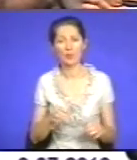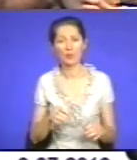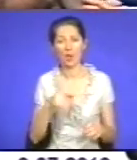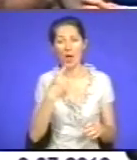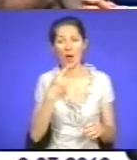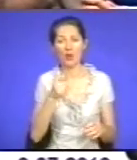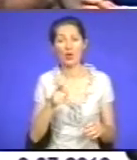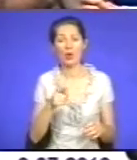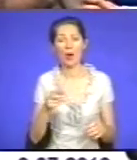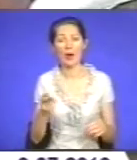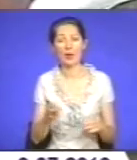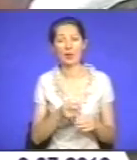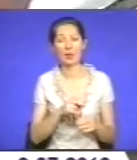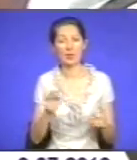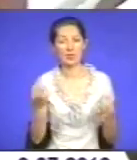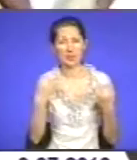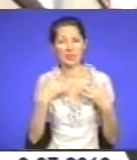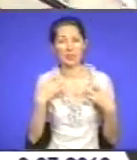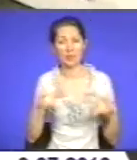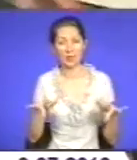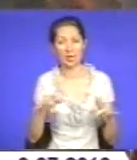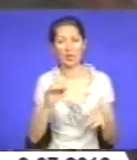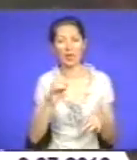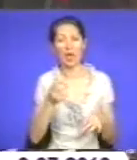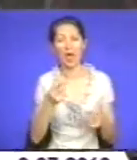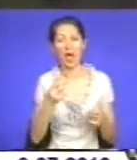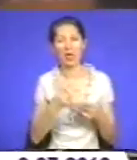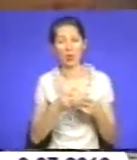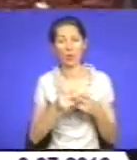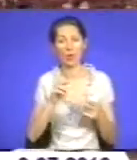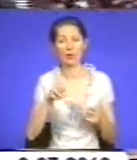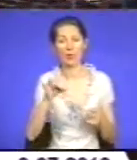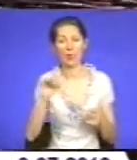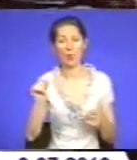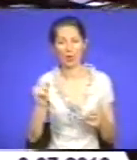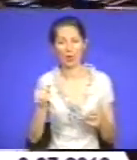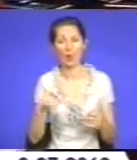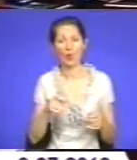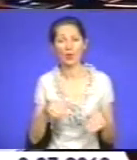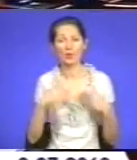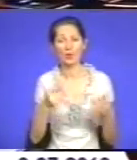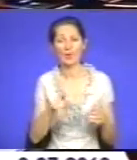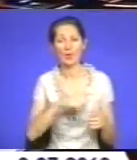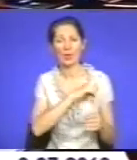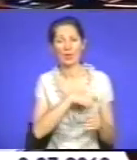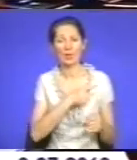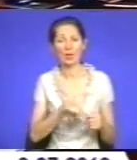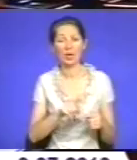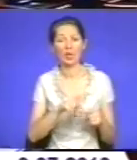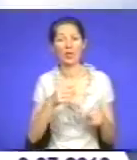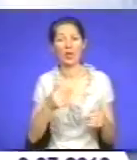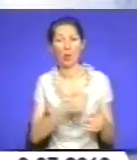Тимошенко, незважаючи на наявність судового вироку, ініціюється тими силами, які прагнуть зірвати співпрацю України і Європейського Союзу.